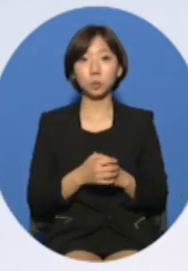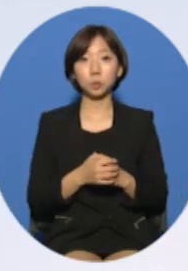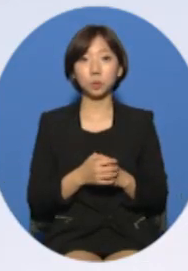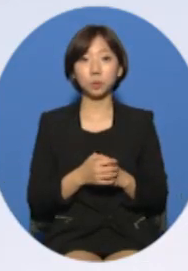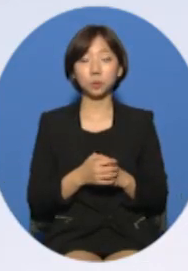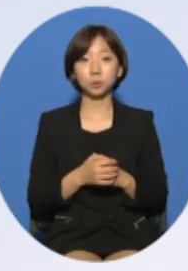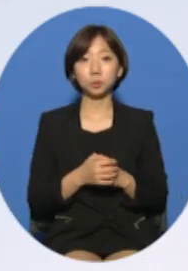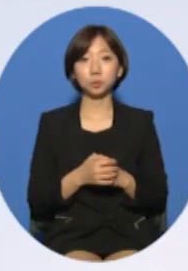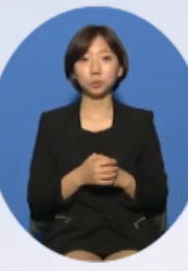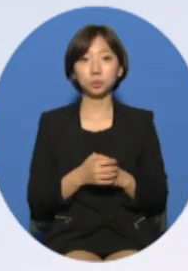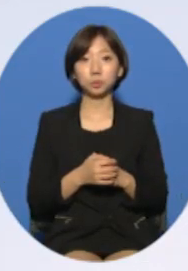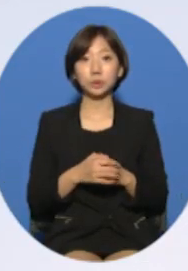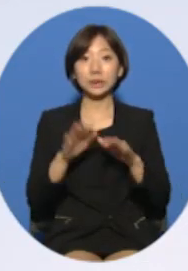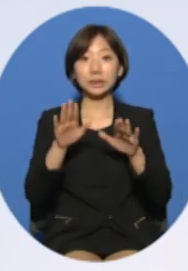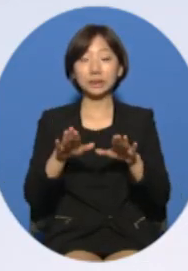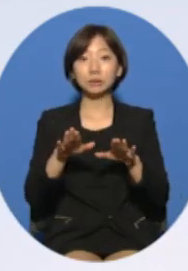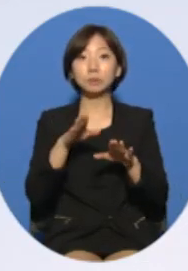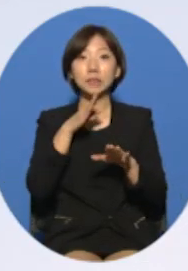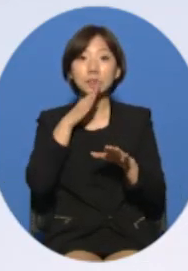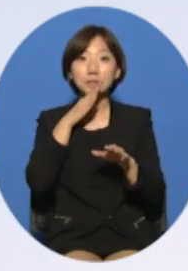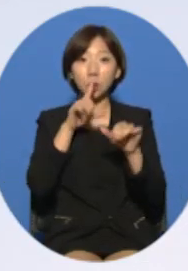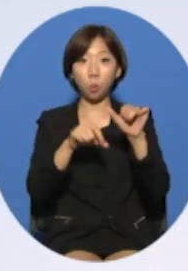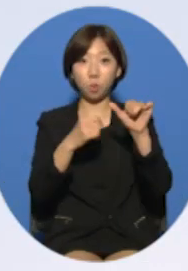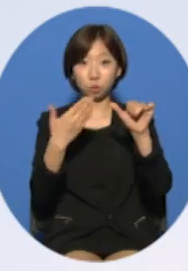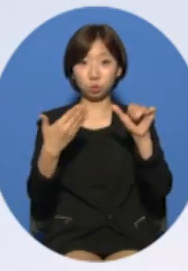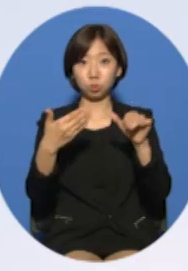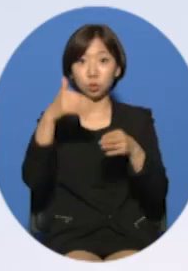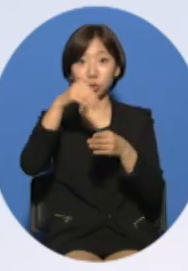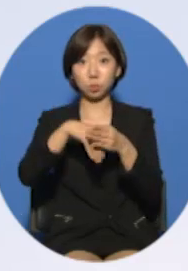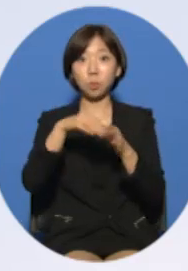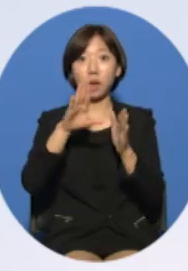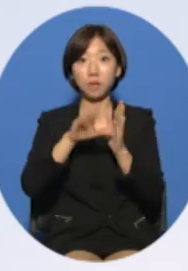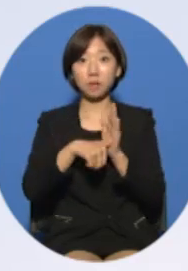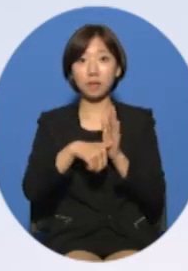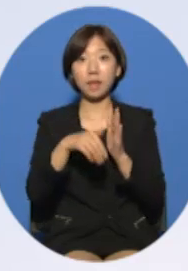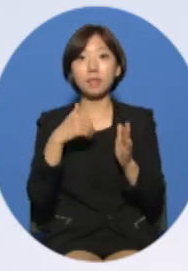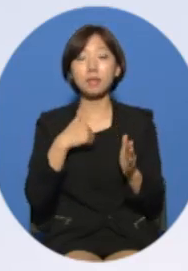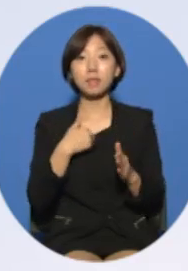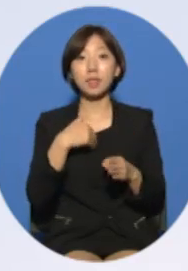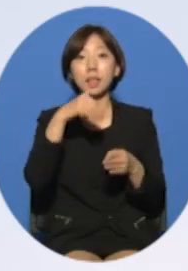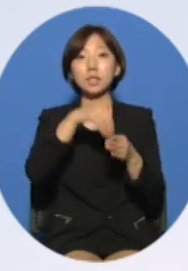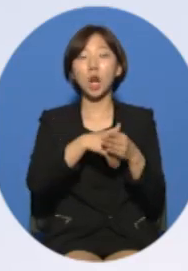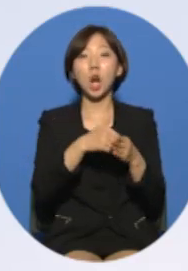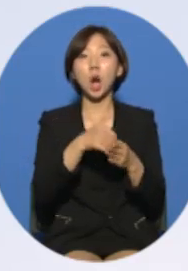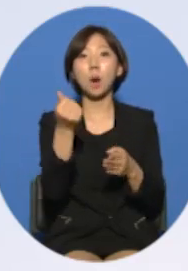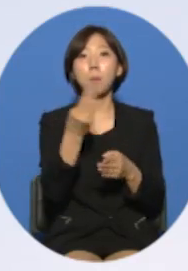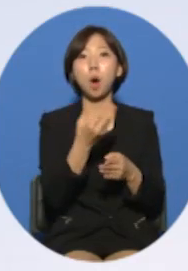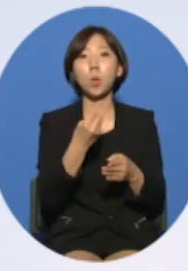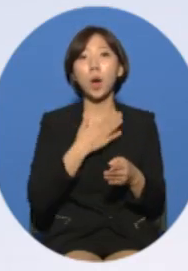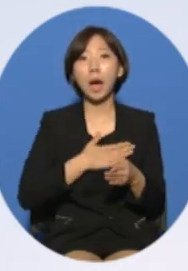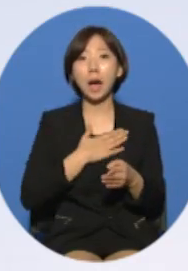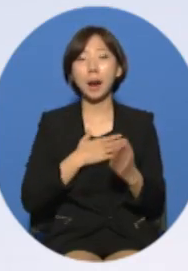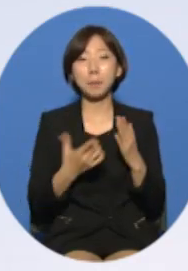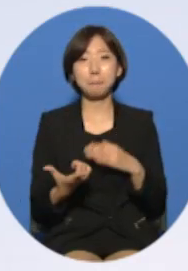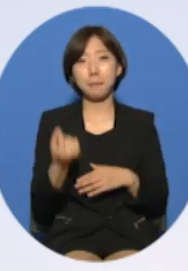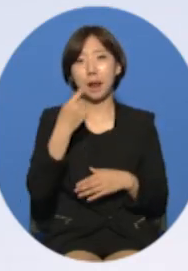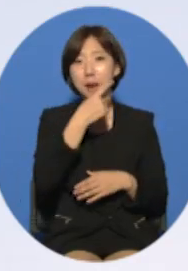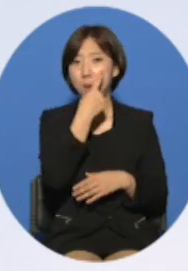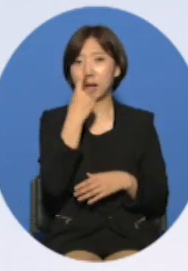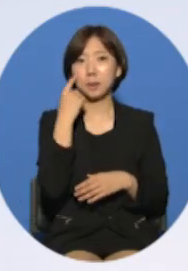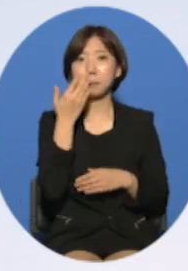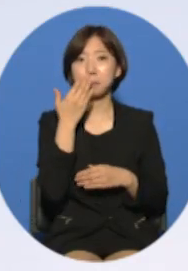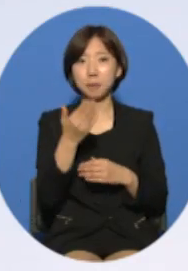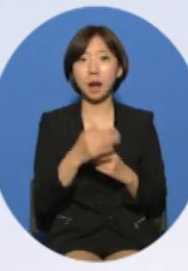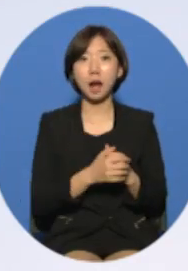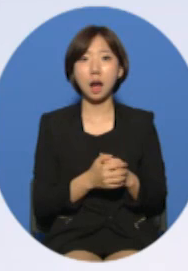상관없는데 네. 본 투표할 때는 선거인명부 등재번호를 알아야 네. 너무 편하게 쉬워요. 빨리 좀 찾을 예, 수가 예. 있죠. 예, 예. 보통